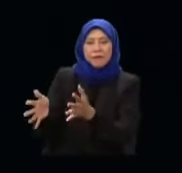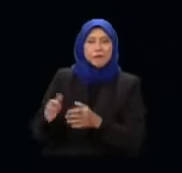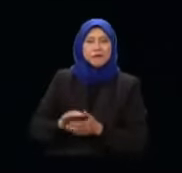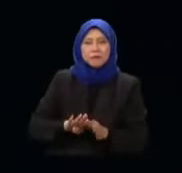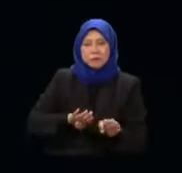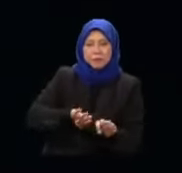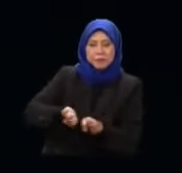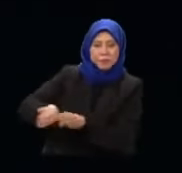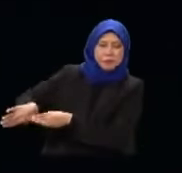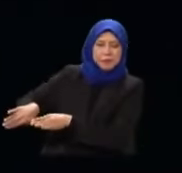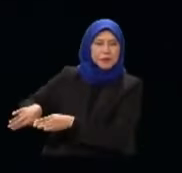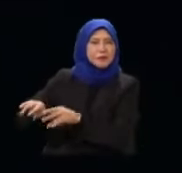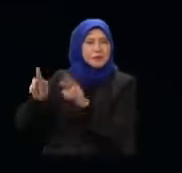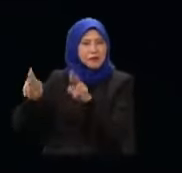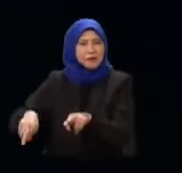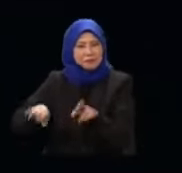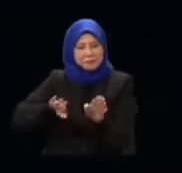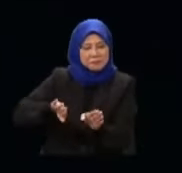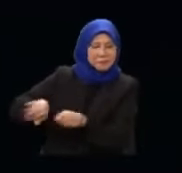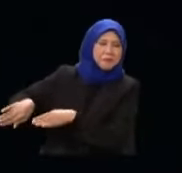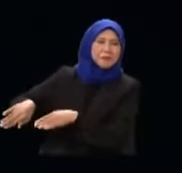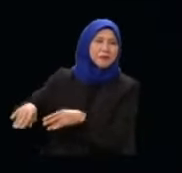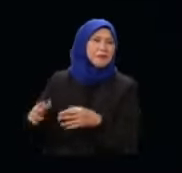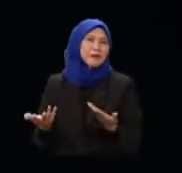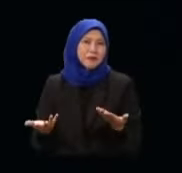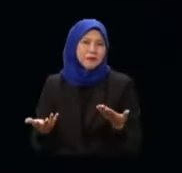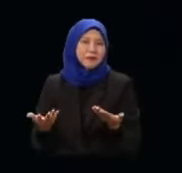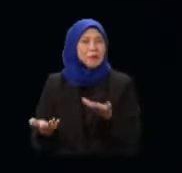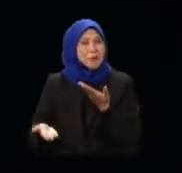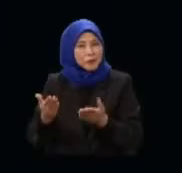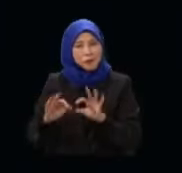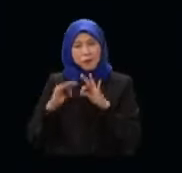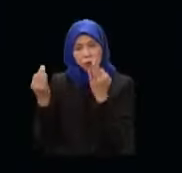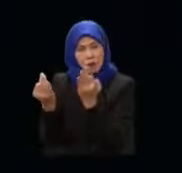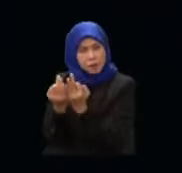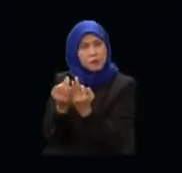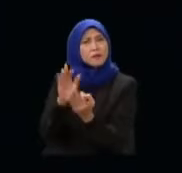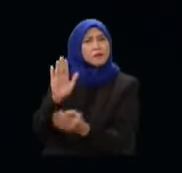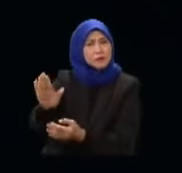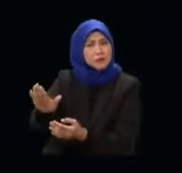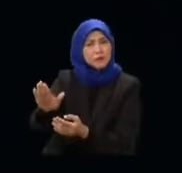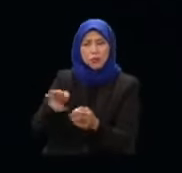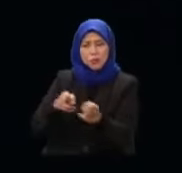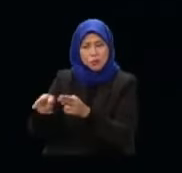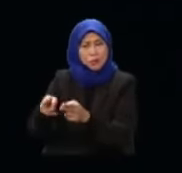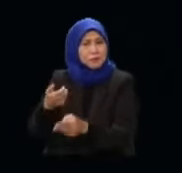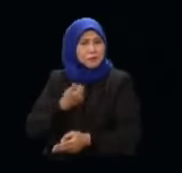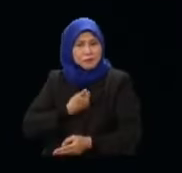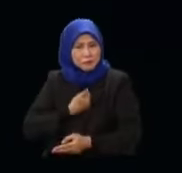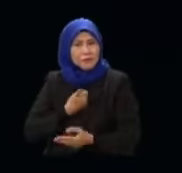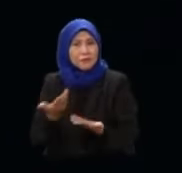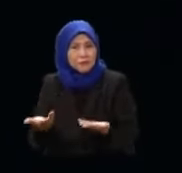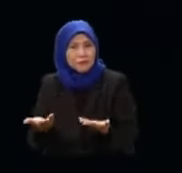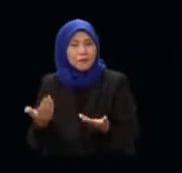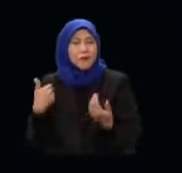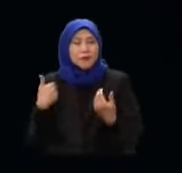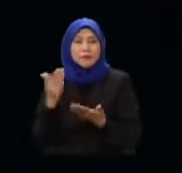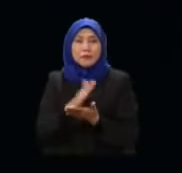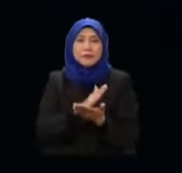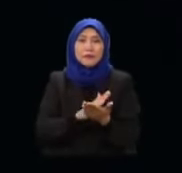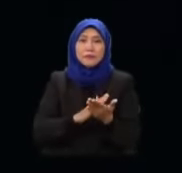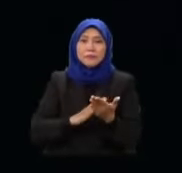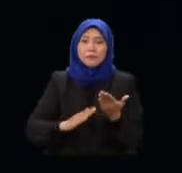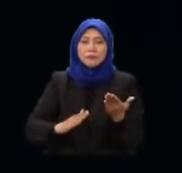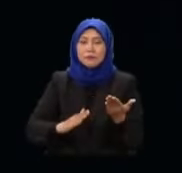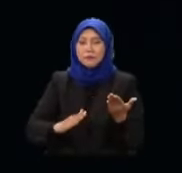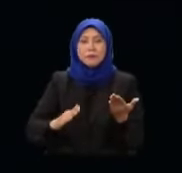dipikirkan ini soal keluarga wow sekali sedih mungkin ada yang tidak sampai